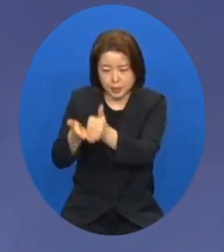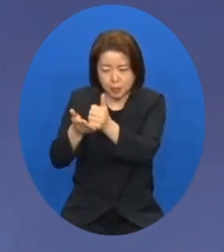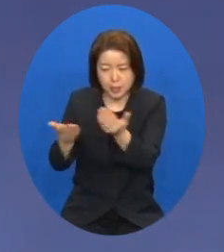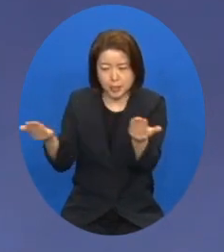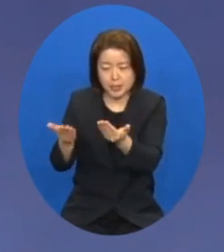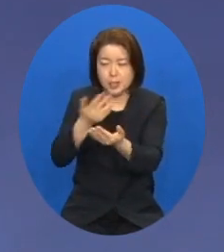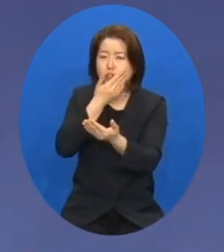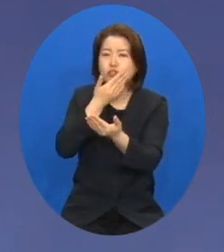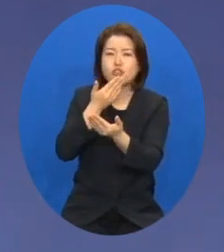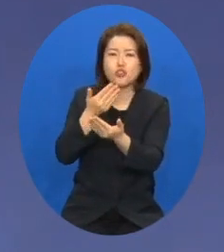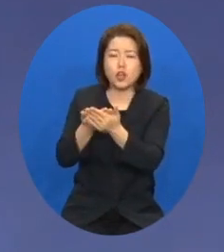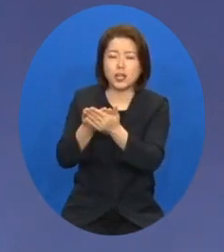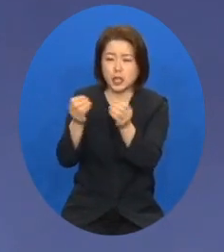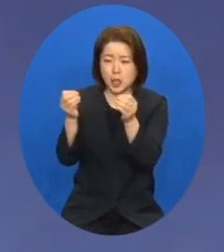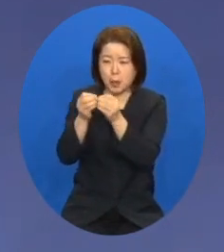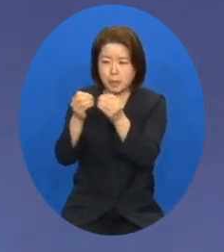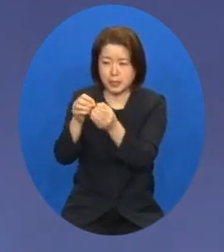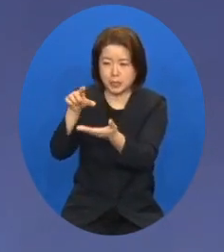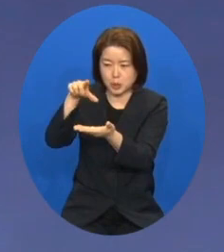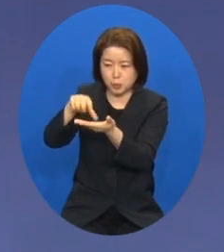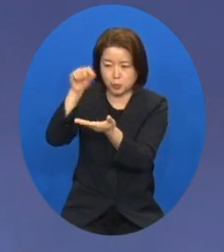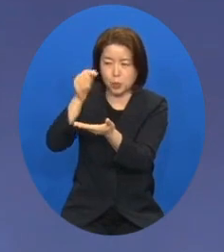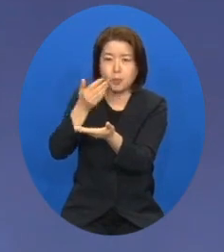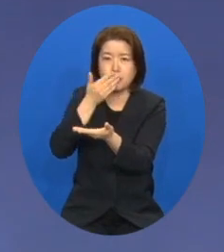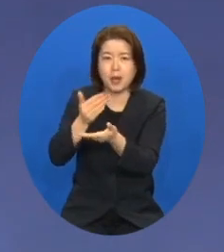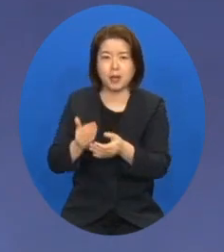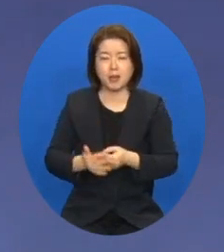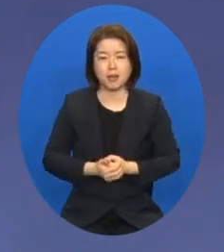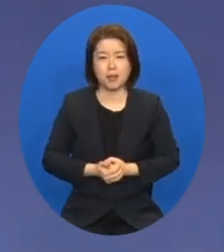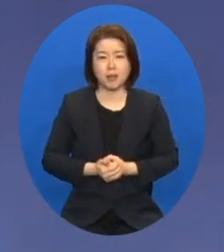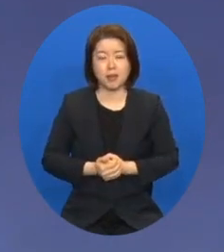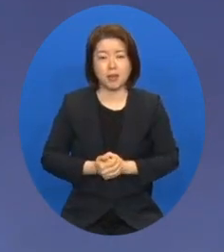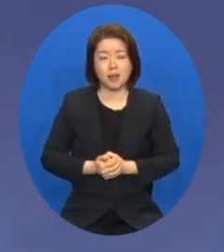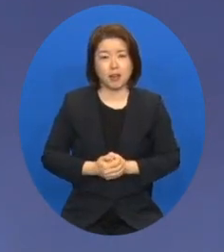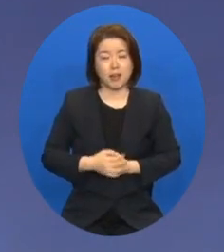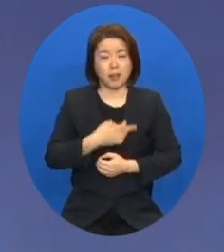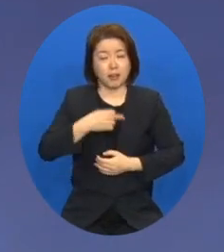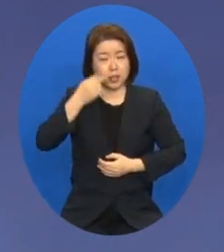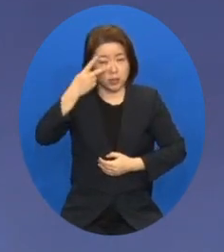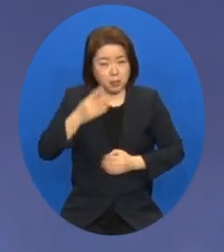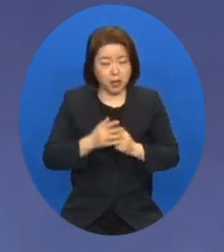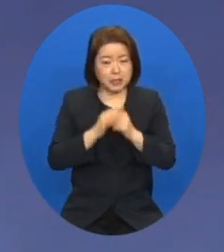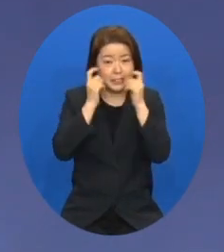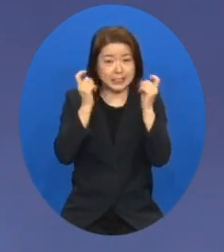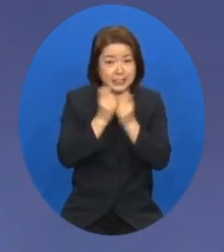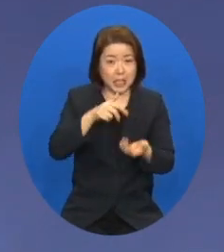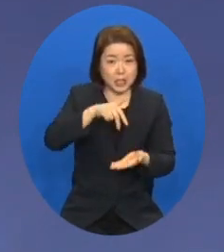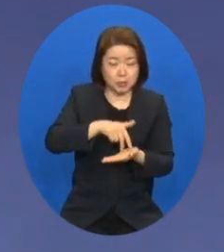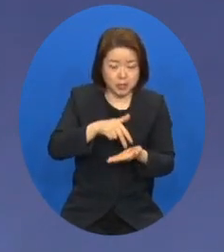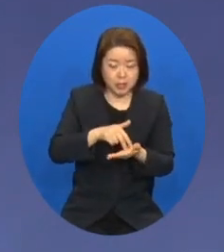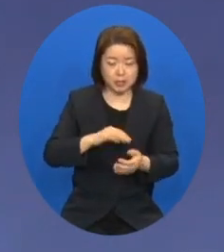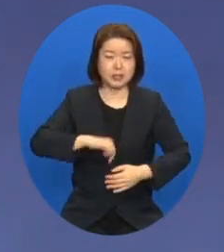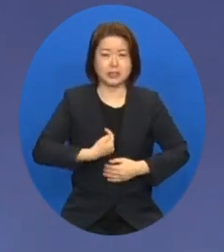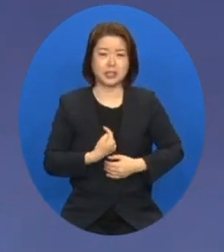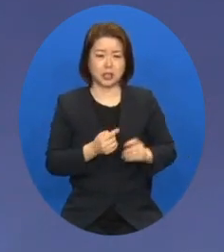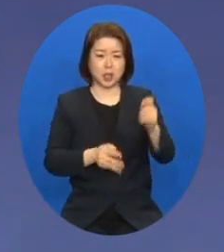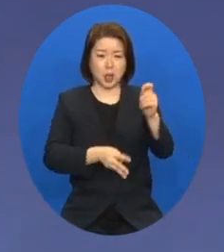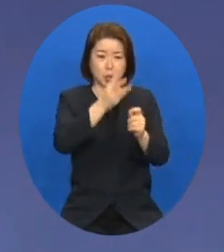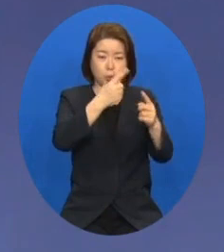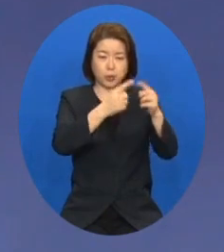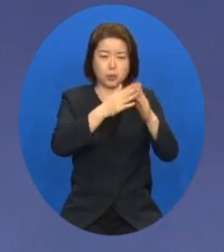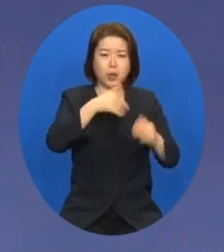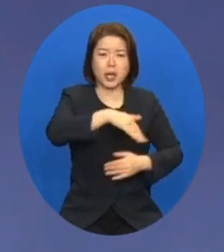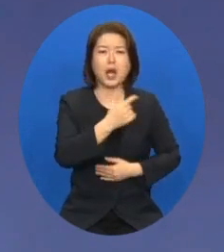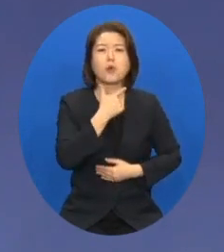중요하다는 메시지를 들을 수가 있습니다 사실 사도 바울은 개인적으로 자기가 고린도 교회에